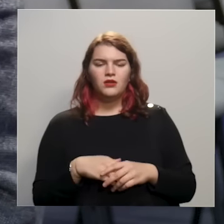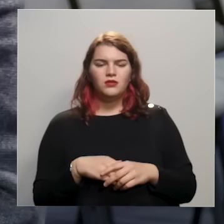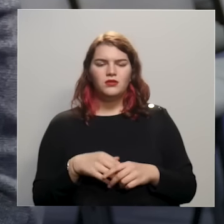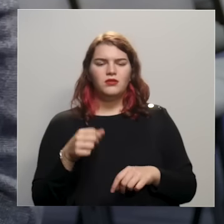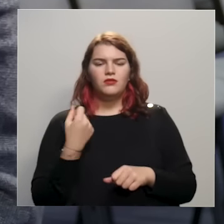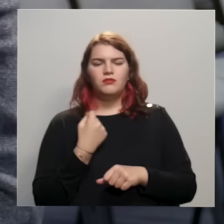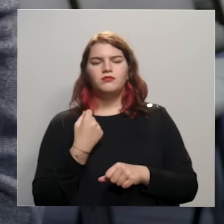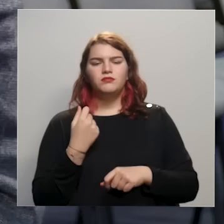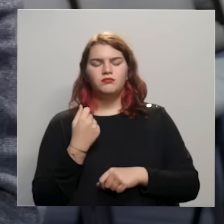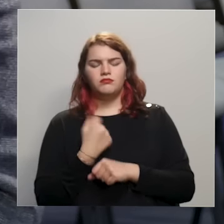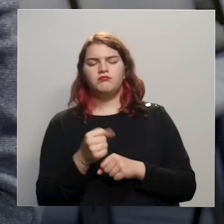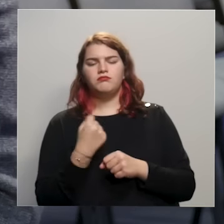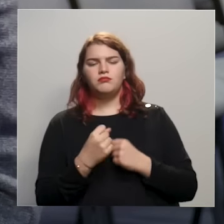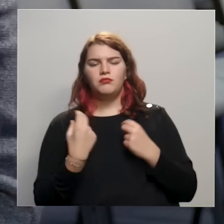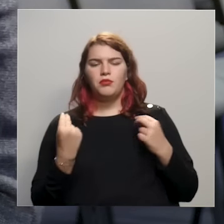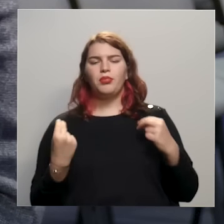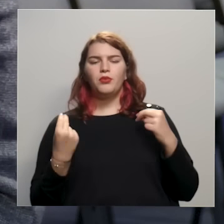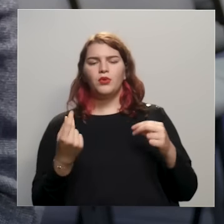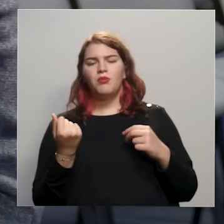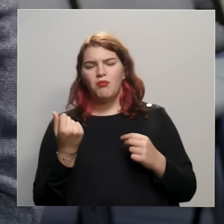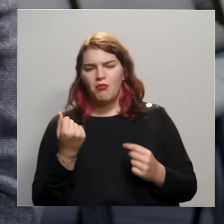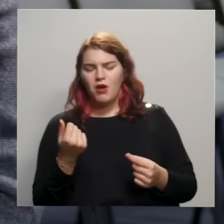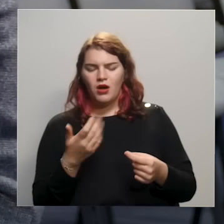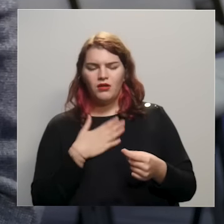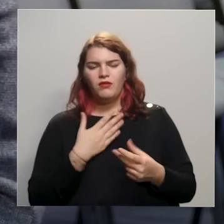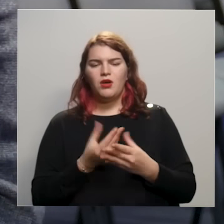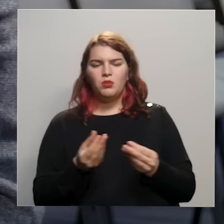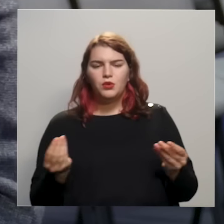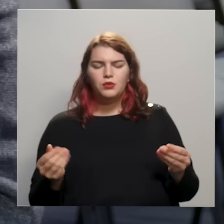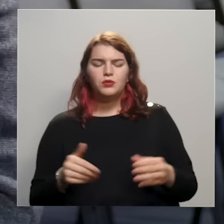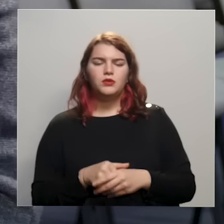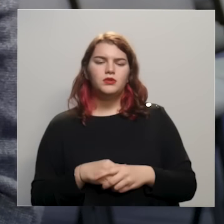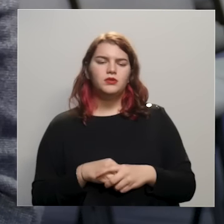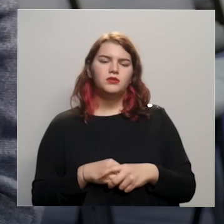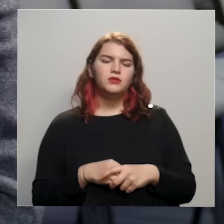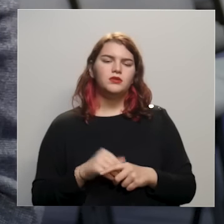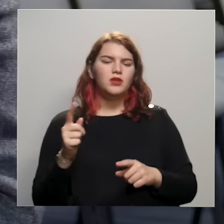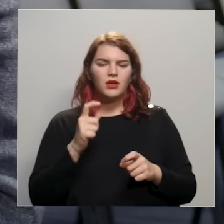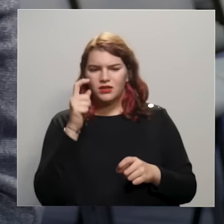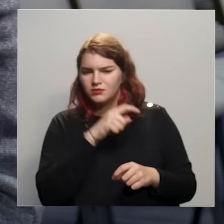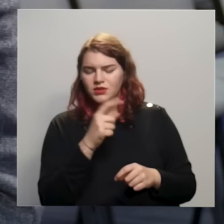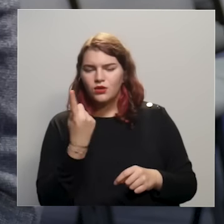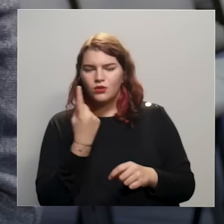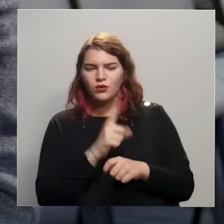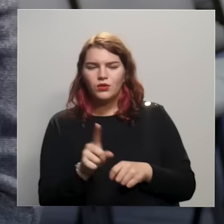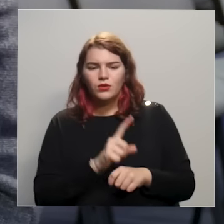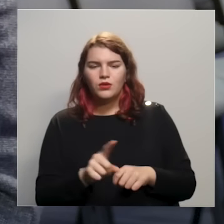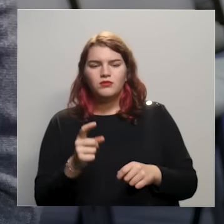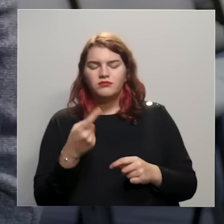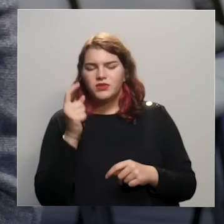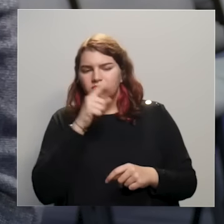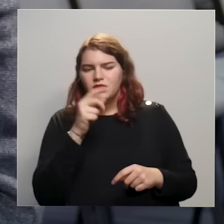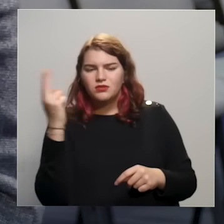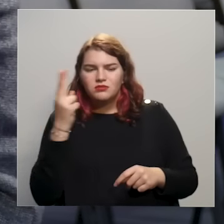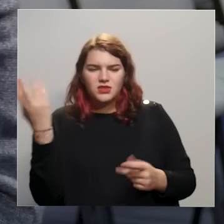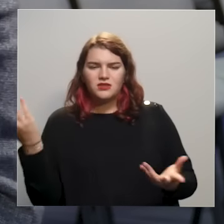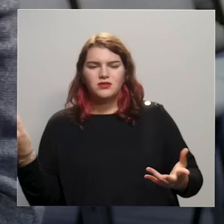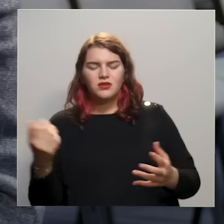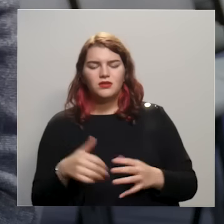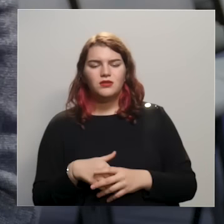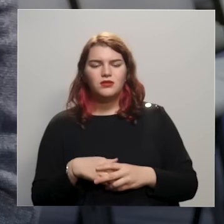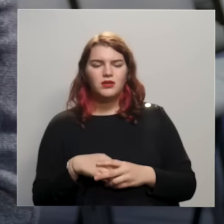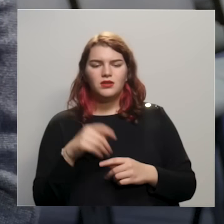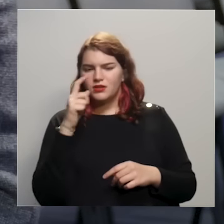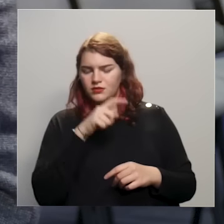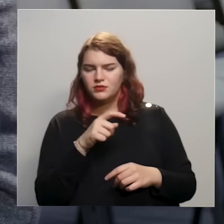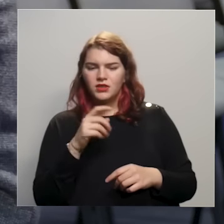best. V-am spus, bani, tot, dar îmi lisea un singur lucru. Îmi lisea Dumnezeu. Nelipsa